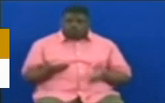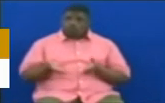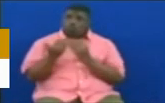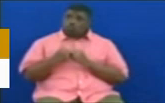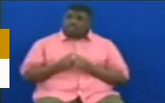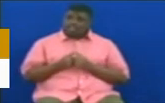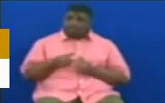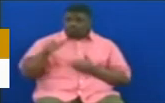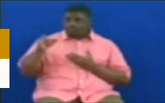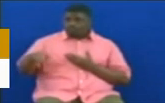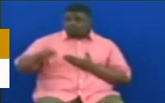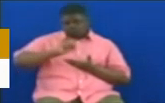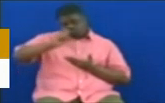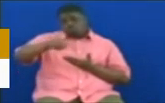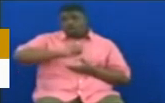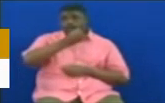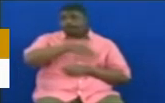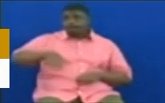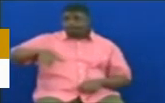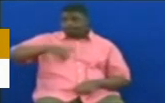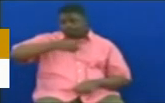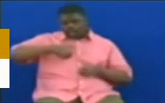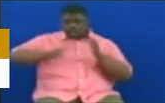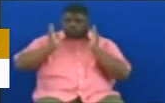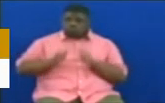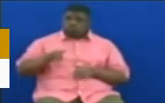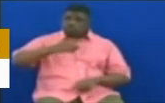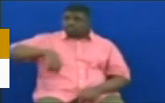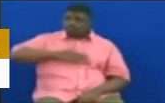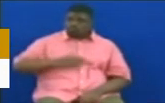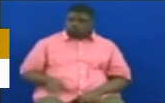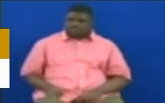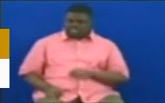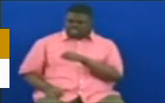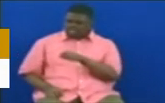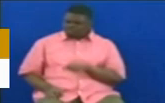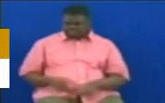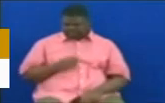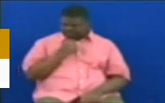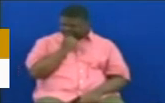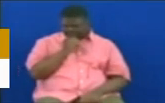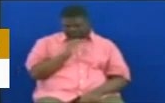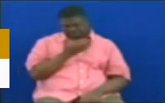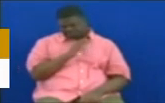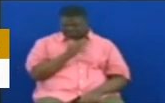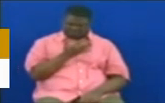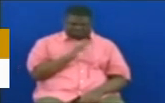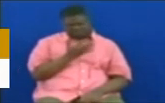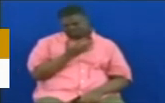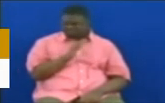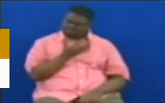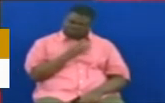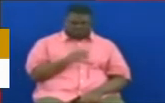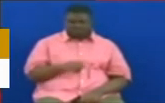kuvua katika bahari yetu. Hapo ni kuna sintofahamu namba ya kwanza, Mheshimiwa Speaker, kwamba